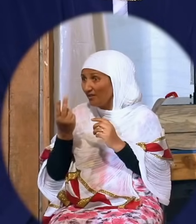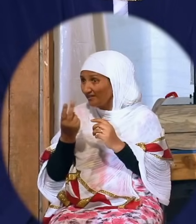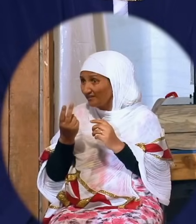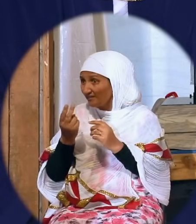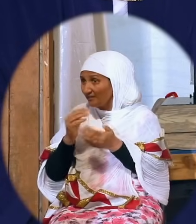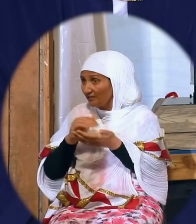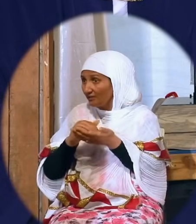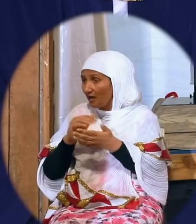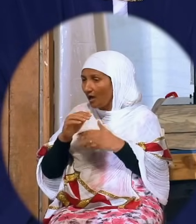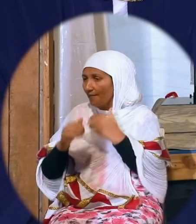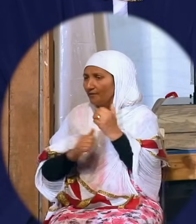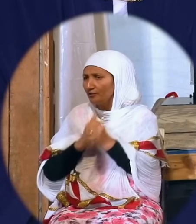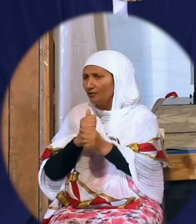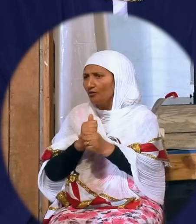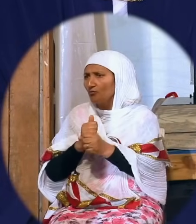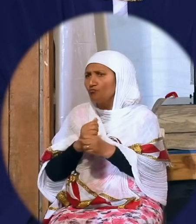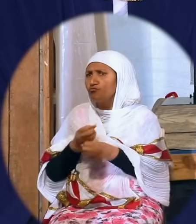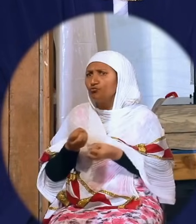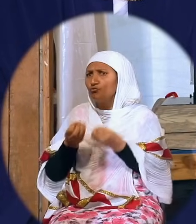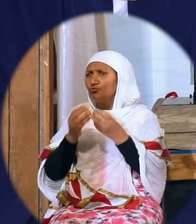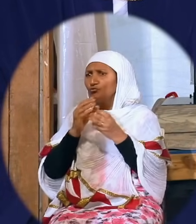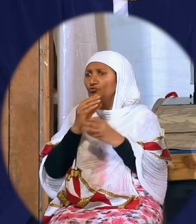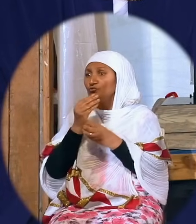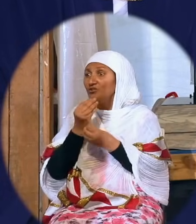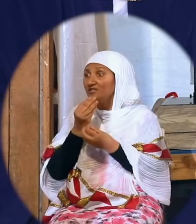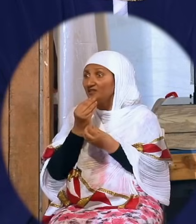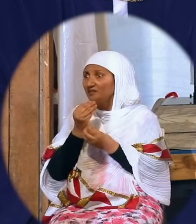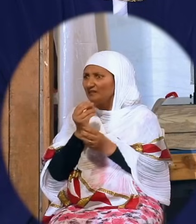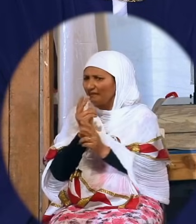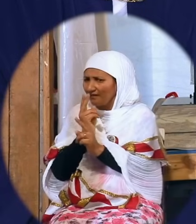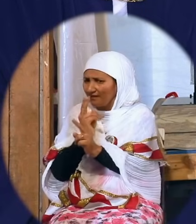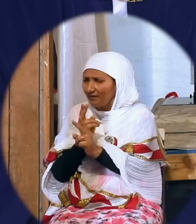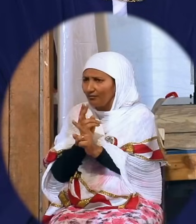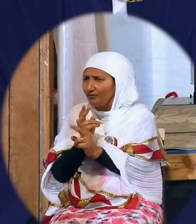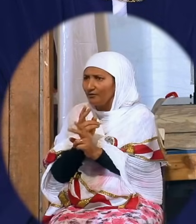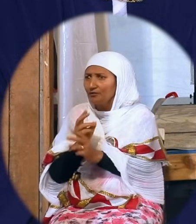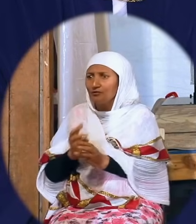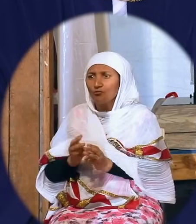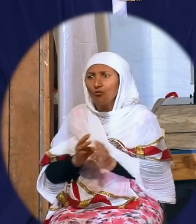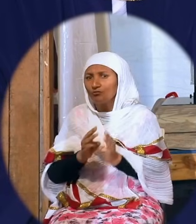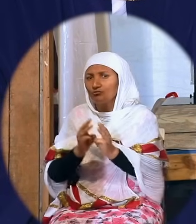ብዙ ይሁዲዎች ይሁዲነትን ጠንቅቀው ይዘውት ይጓዛሉ ነው አይደለም?